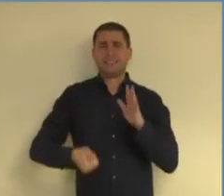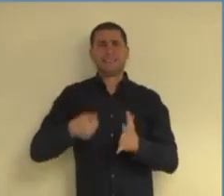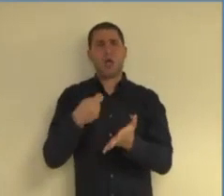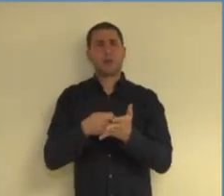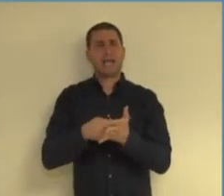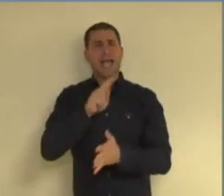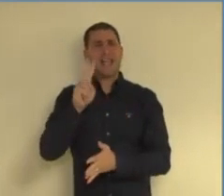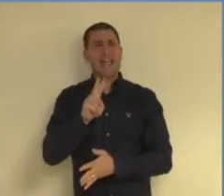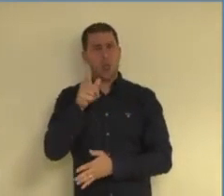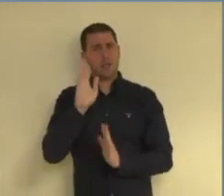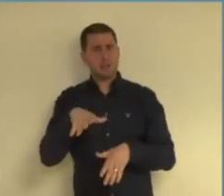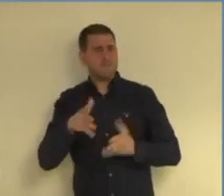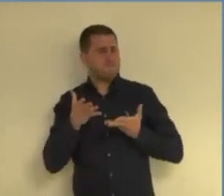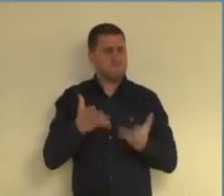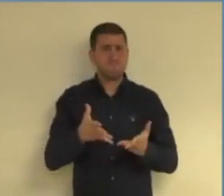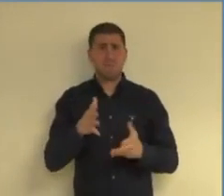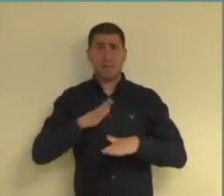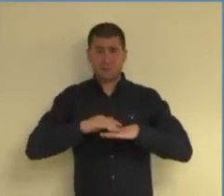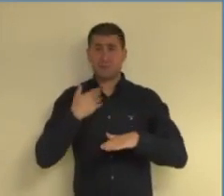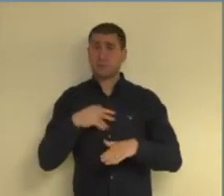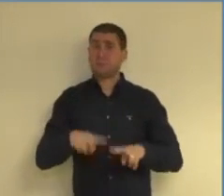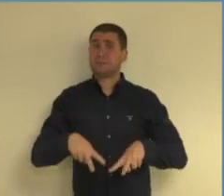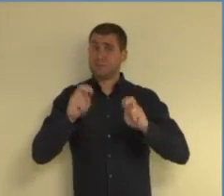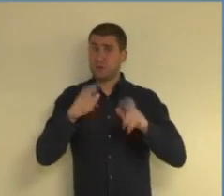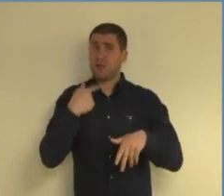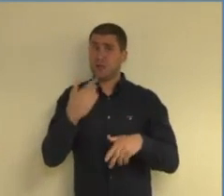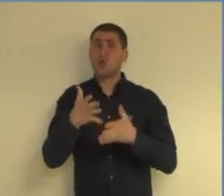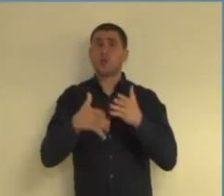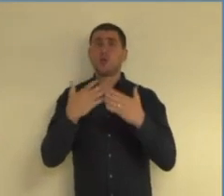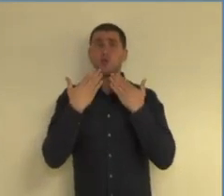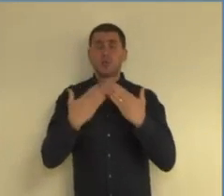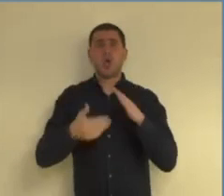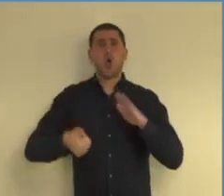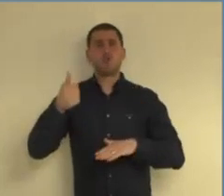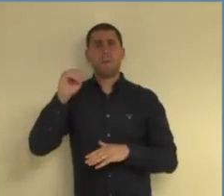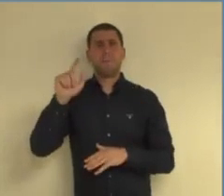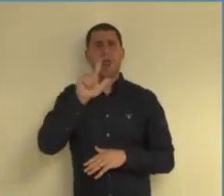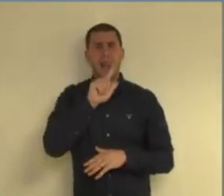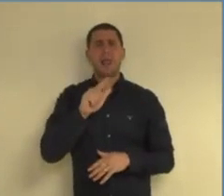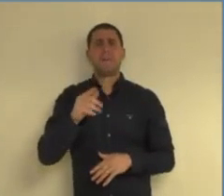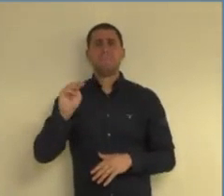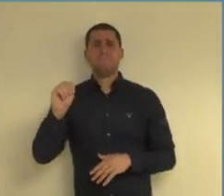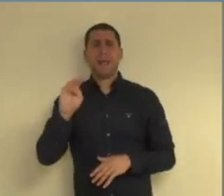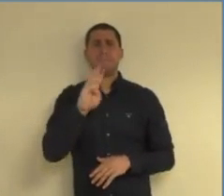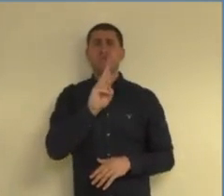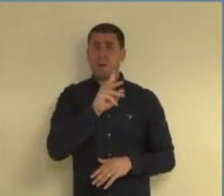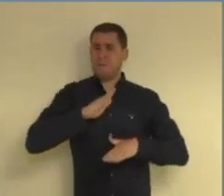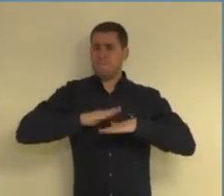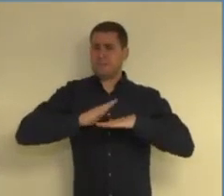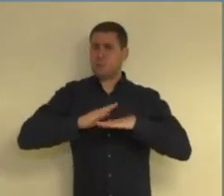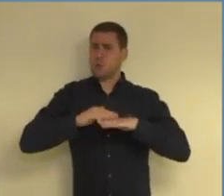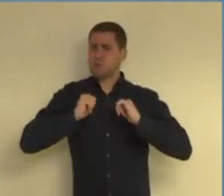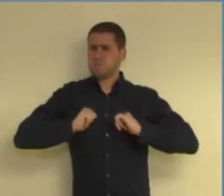האוצר כחלון מגויס גם אול המשימה ואני רוצה בהזמנות הזאת גם לומר תודה לראש המלאל מאיר בן שבת שבמקצועיות שלו